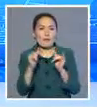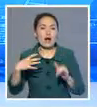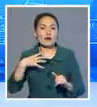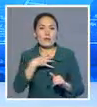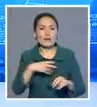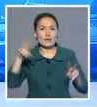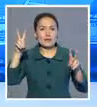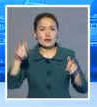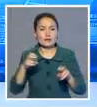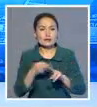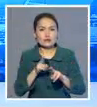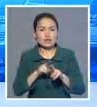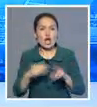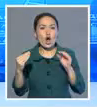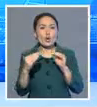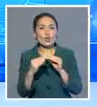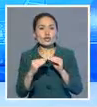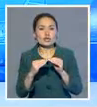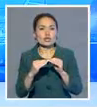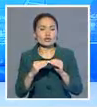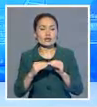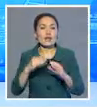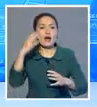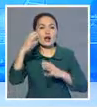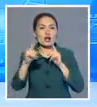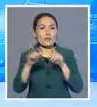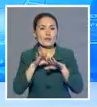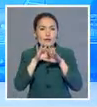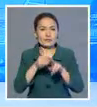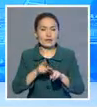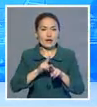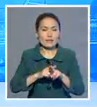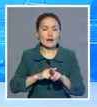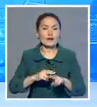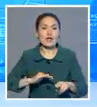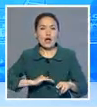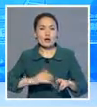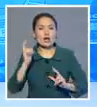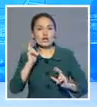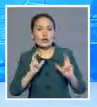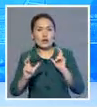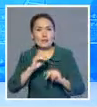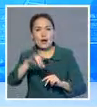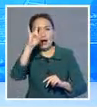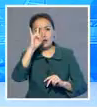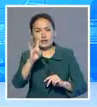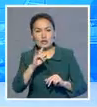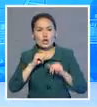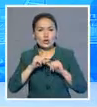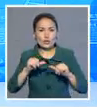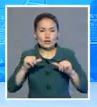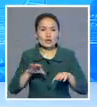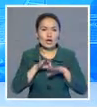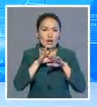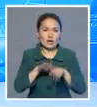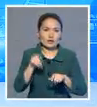экономиканы арттырудағы маңызды тақырыбында 10-шы халықаралық конференция өтті. Онда ілім мен білім саласын зерттеп жүрген сарапшылар Қазақстан